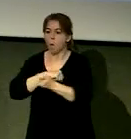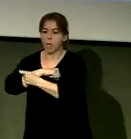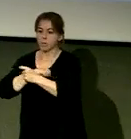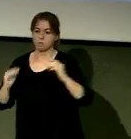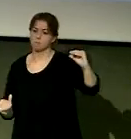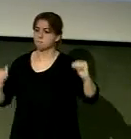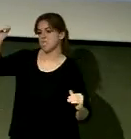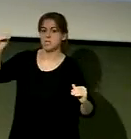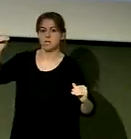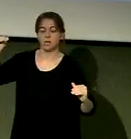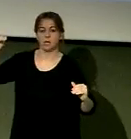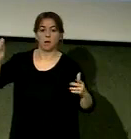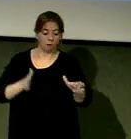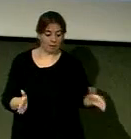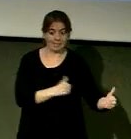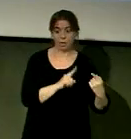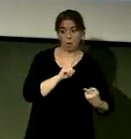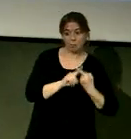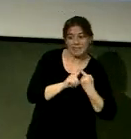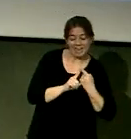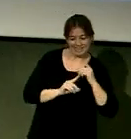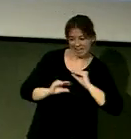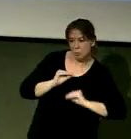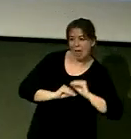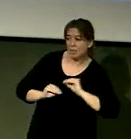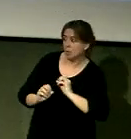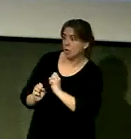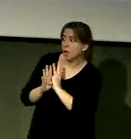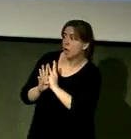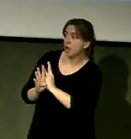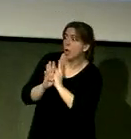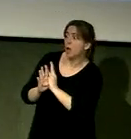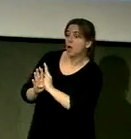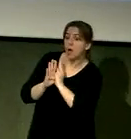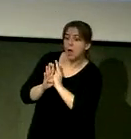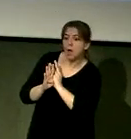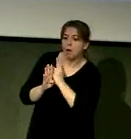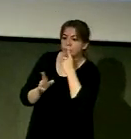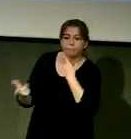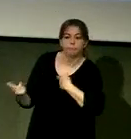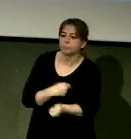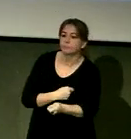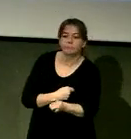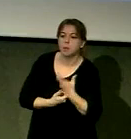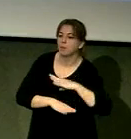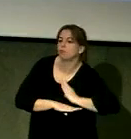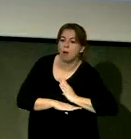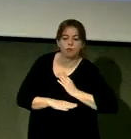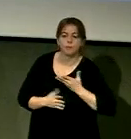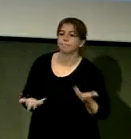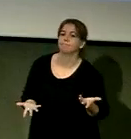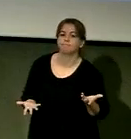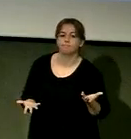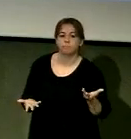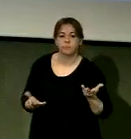secteur spécialisé n'est absolument pas apte à prendre en charge ces patients. Le problème, c'est que les autres n'ont pas de